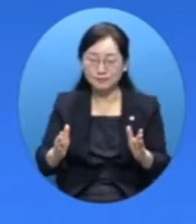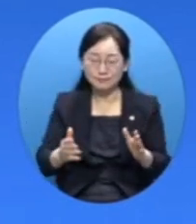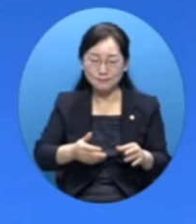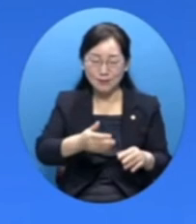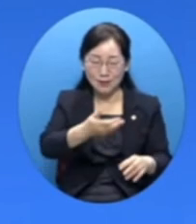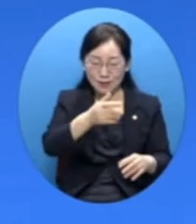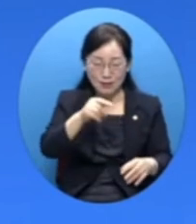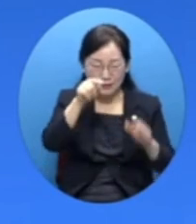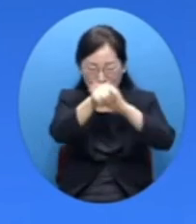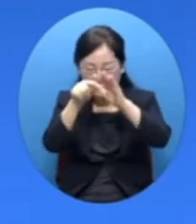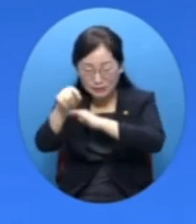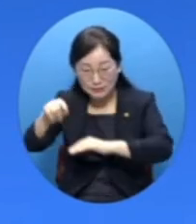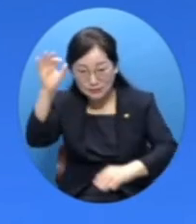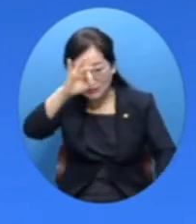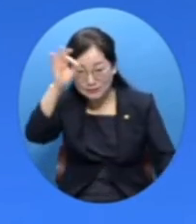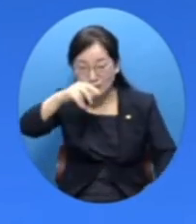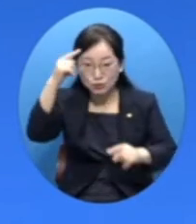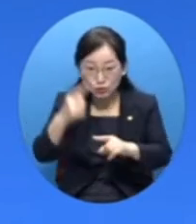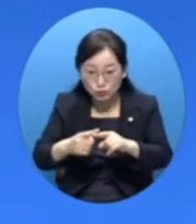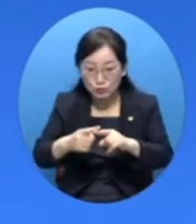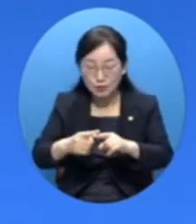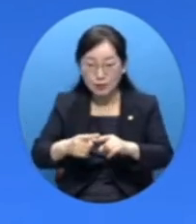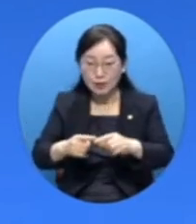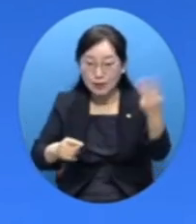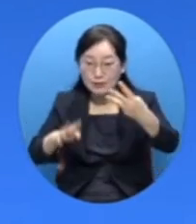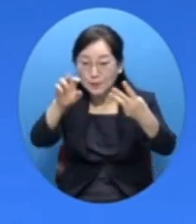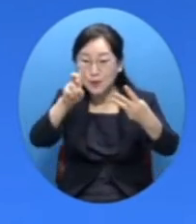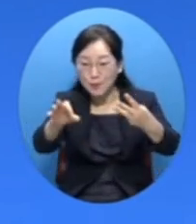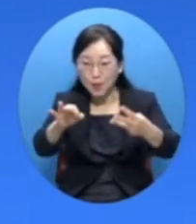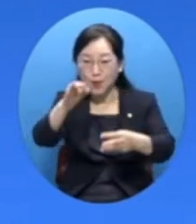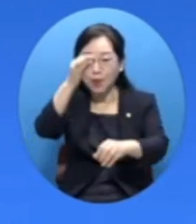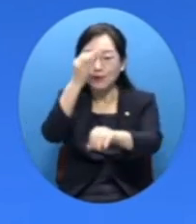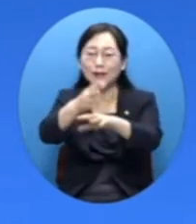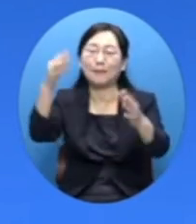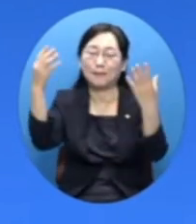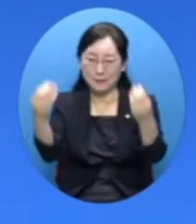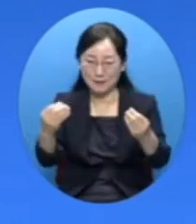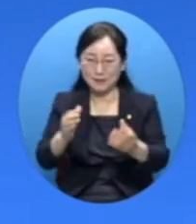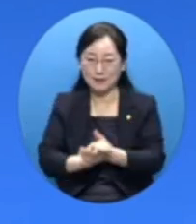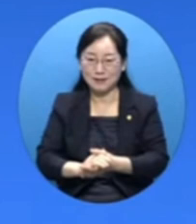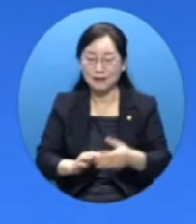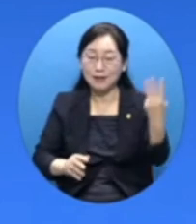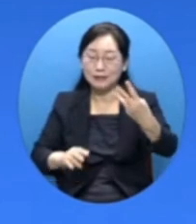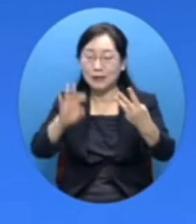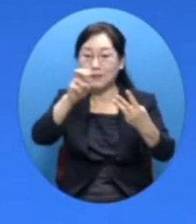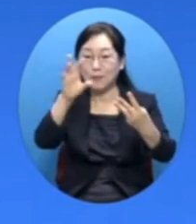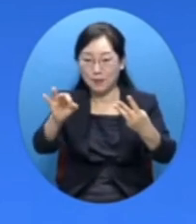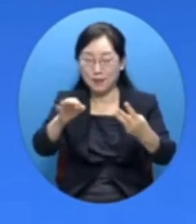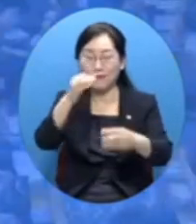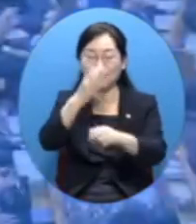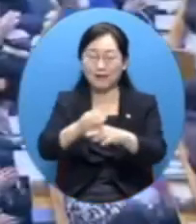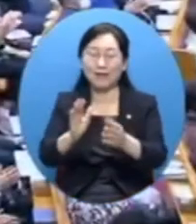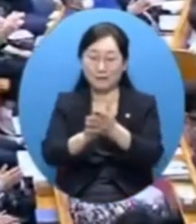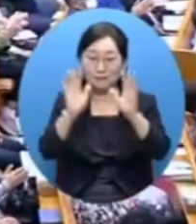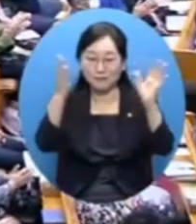찾아다니다가 하나님 가운데 땅을 3천평을 샀습니다 아멘 3천명을 사고